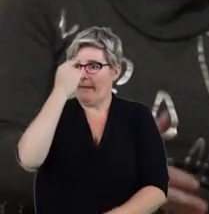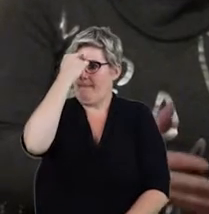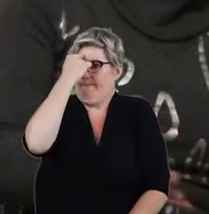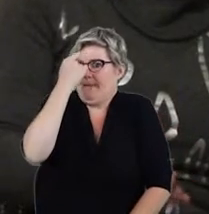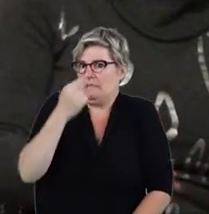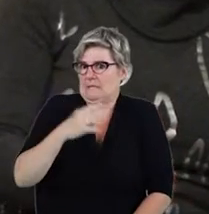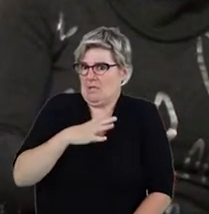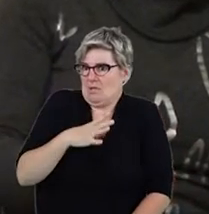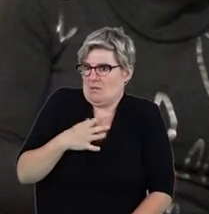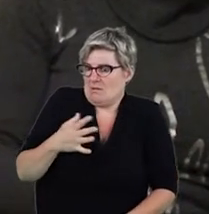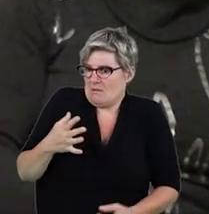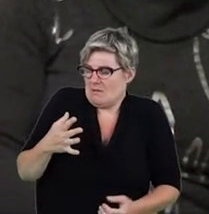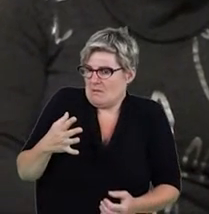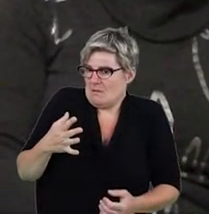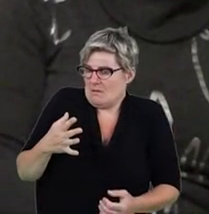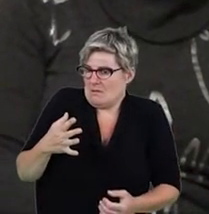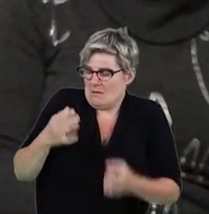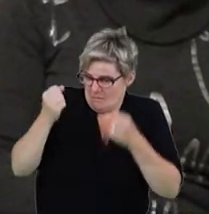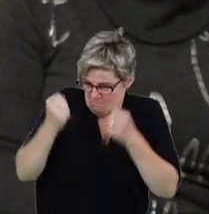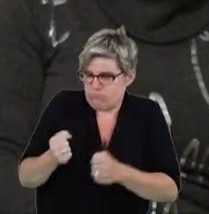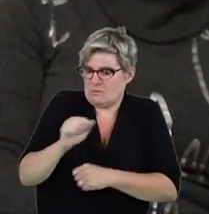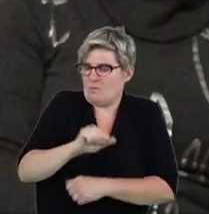Jamais j'aurais pensé que Audrey-Anne